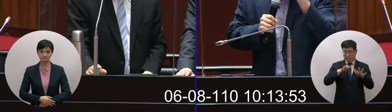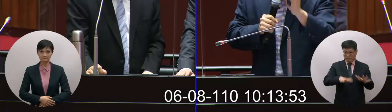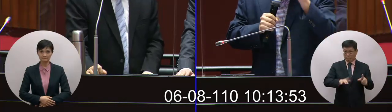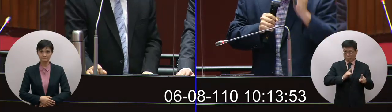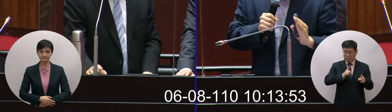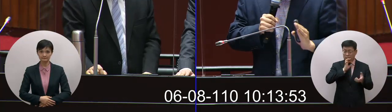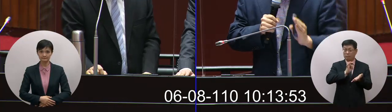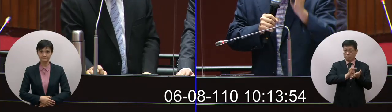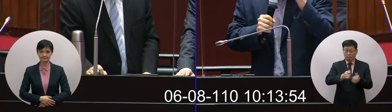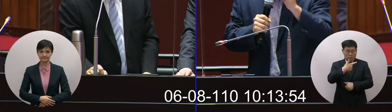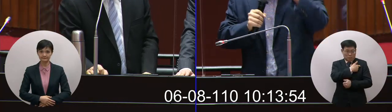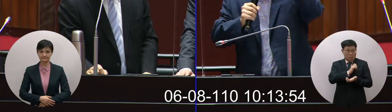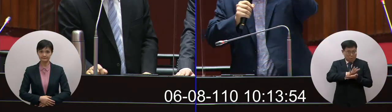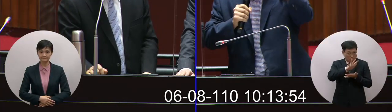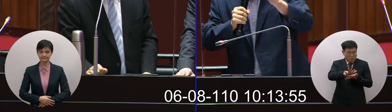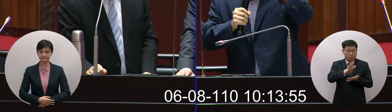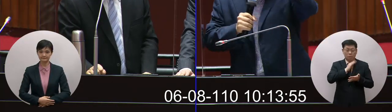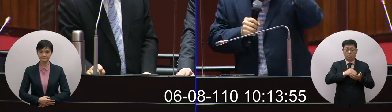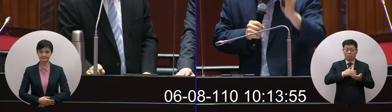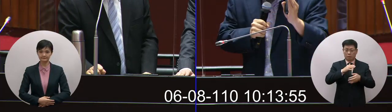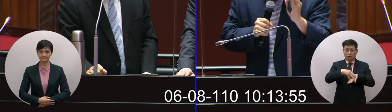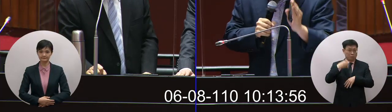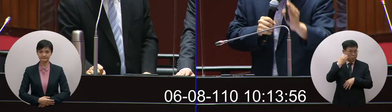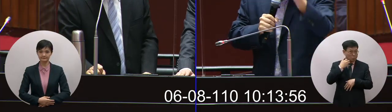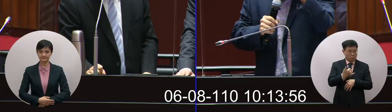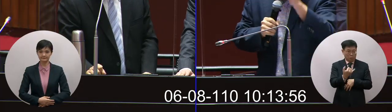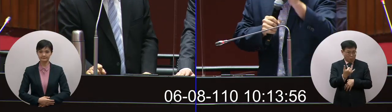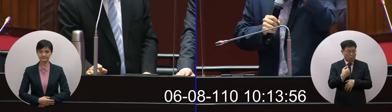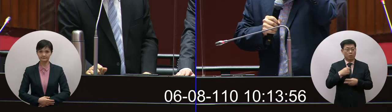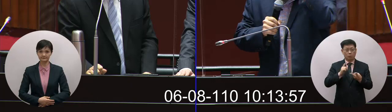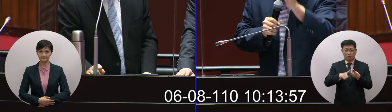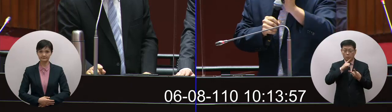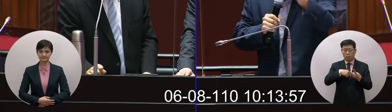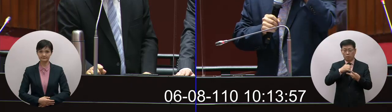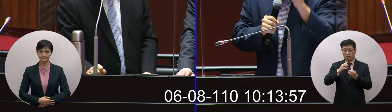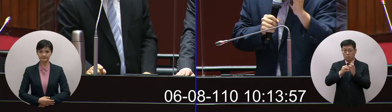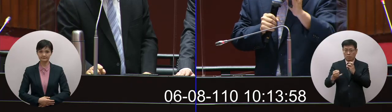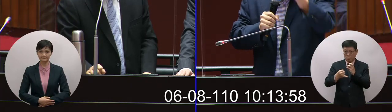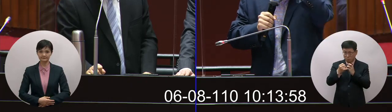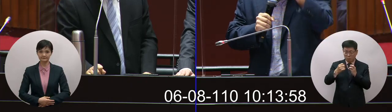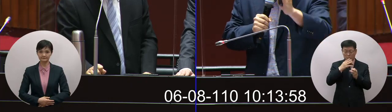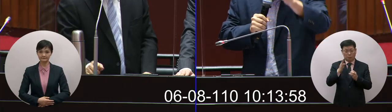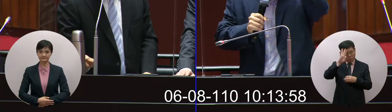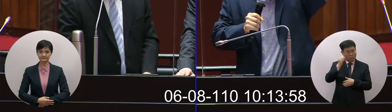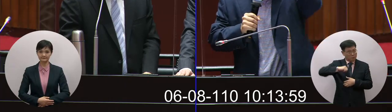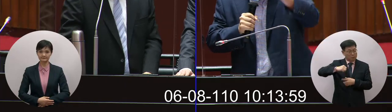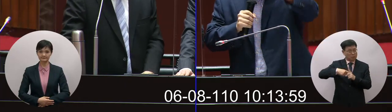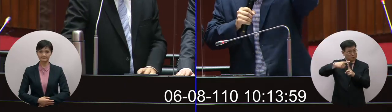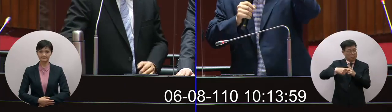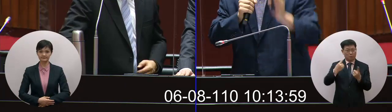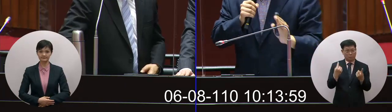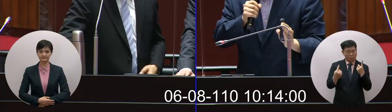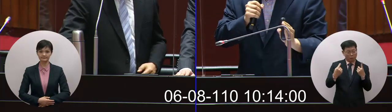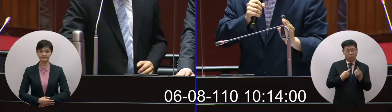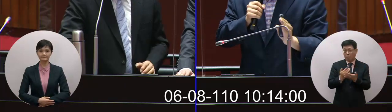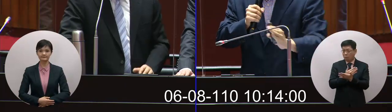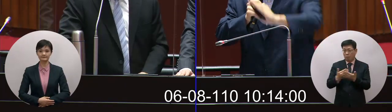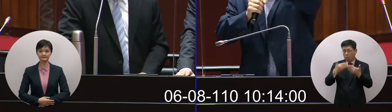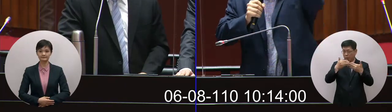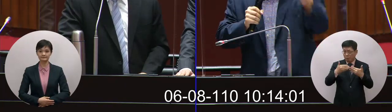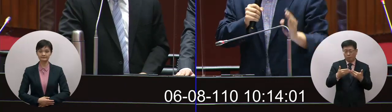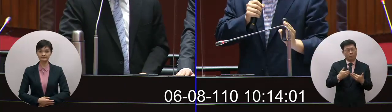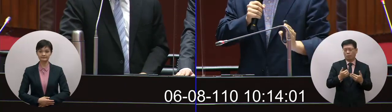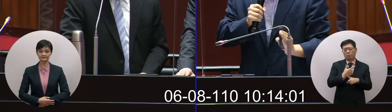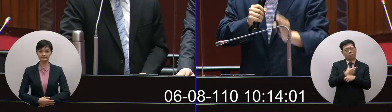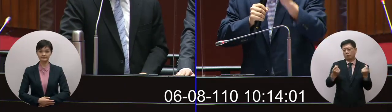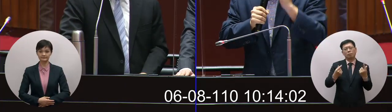经嘛被采施打后产生有效抗体的效应，哈、哦，是细胞免疫的反应的强度作为比较评估的依据嘛，哈、哦，